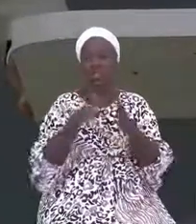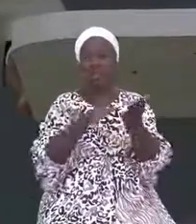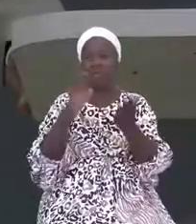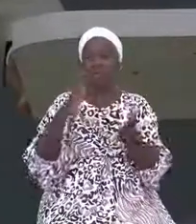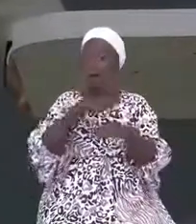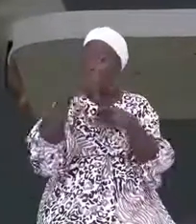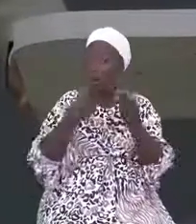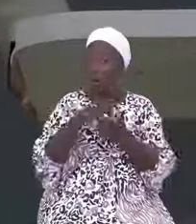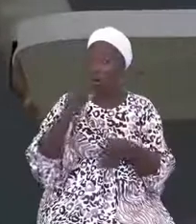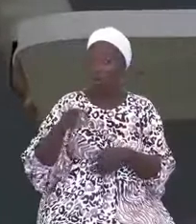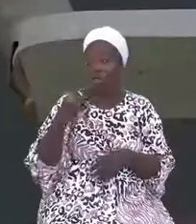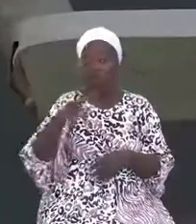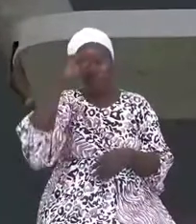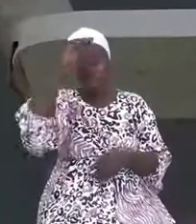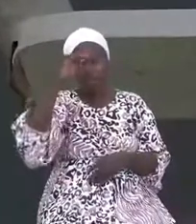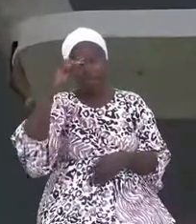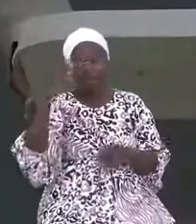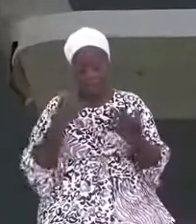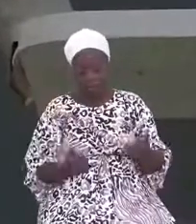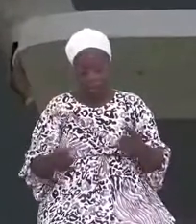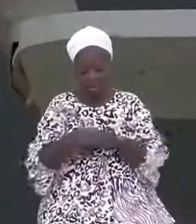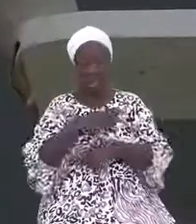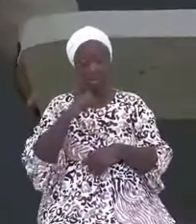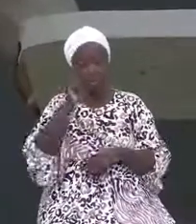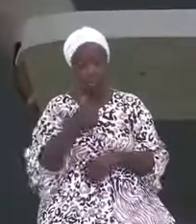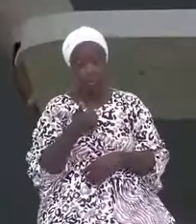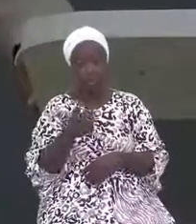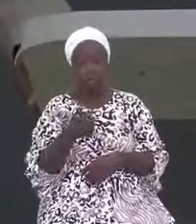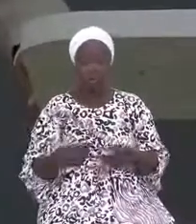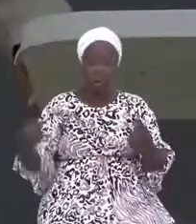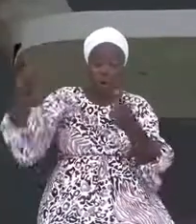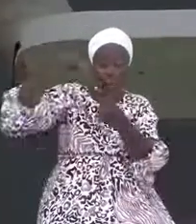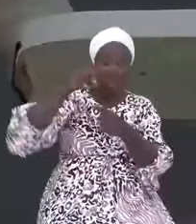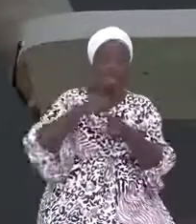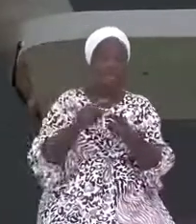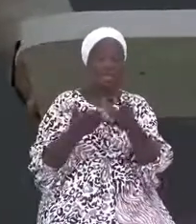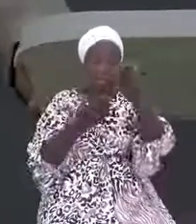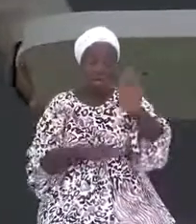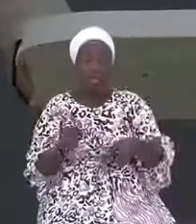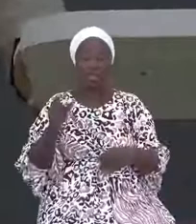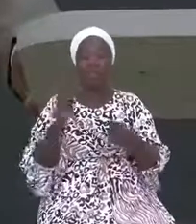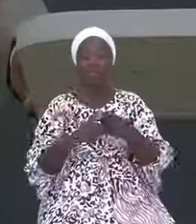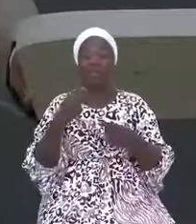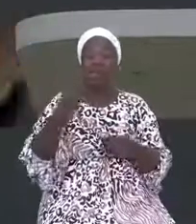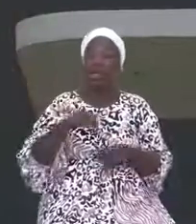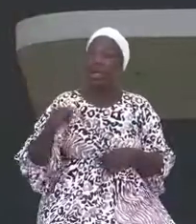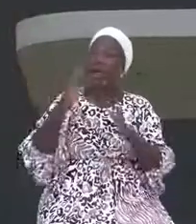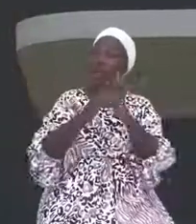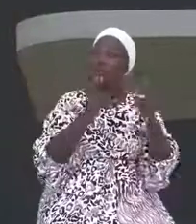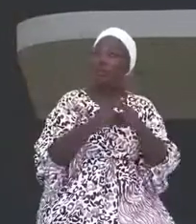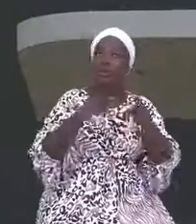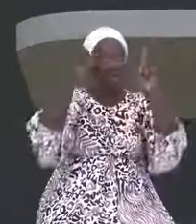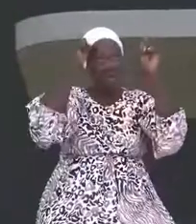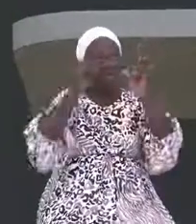les besoins de l'homme aujourd'hui et demain, jusqu'à ce qu'il passe dans l'éternité, selon sa richesse